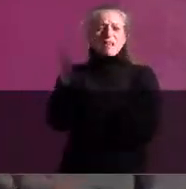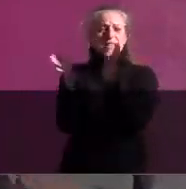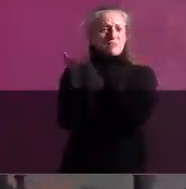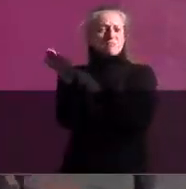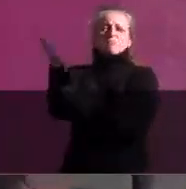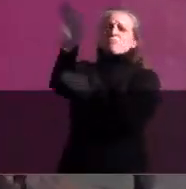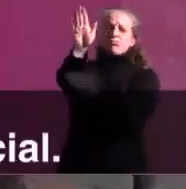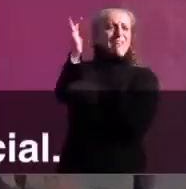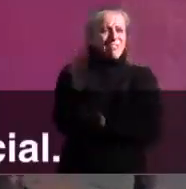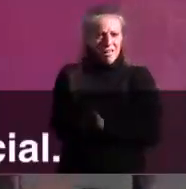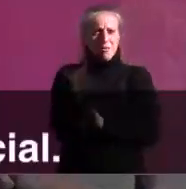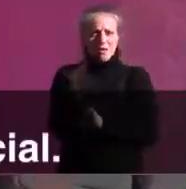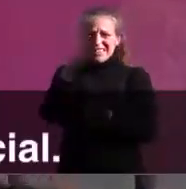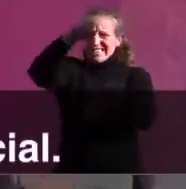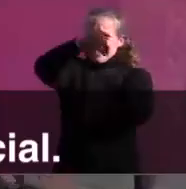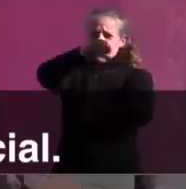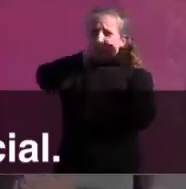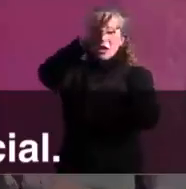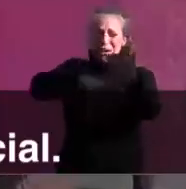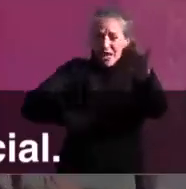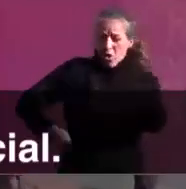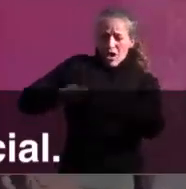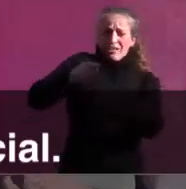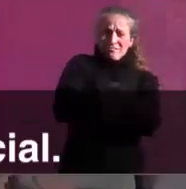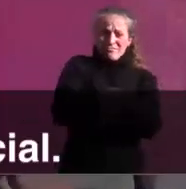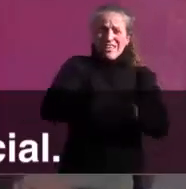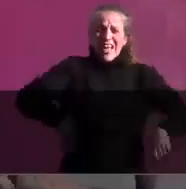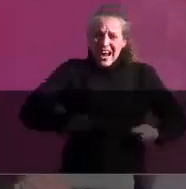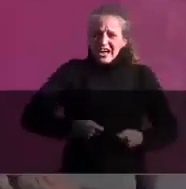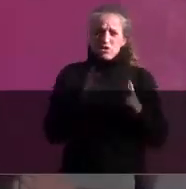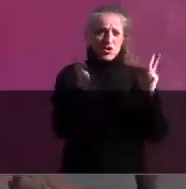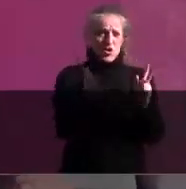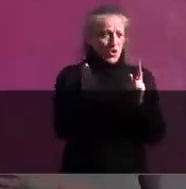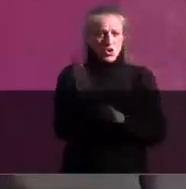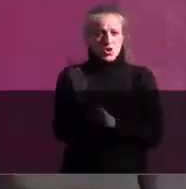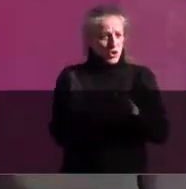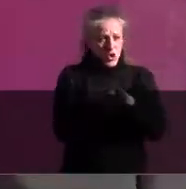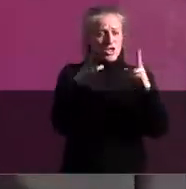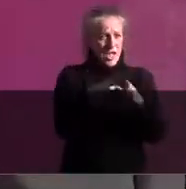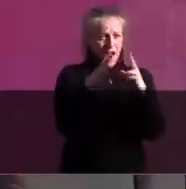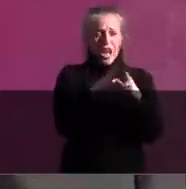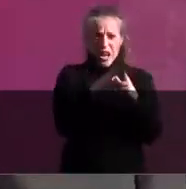taula. La ciutat que més inverteix en despesa social.